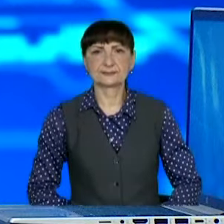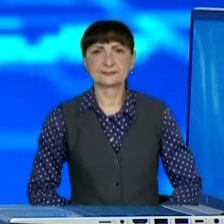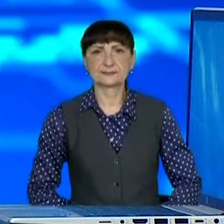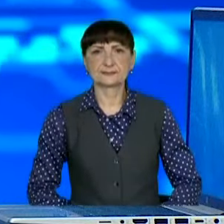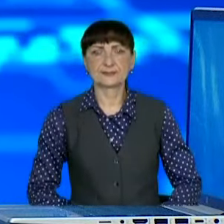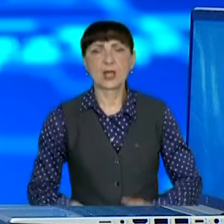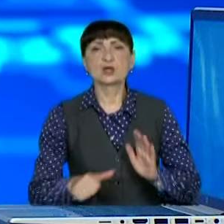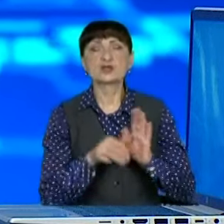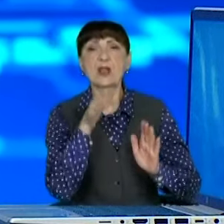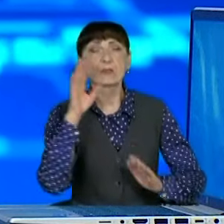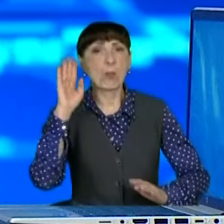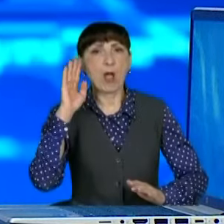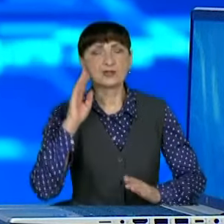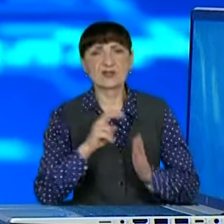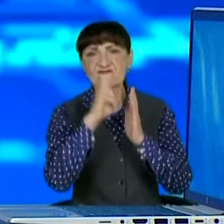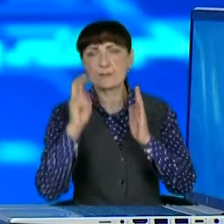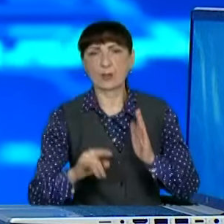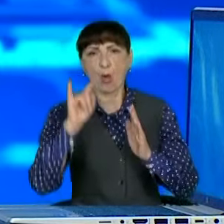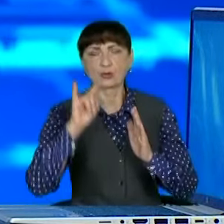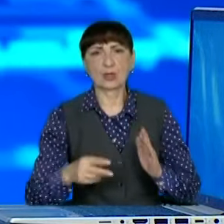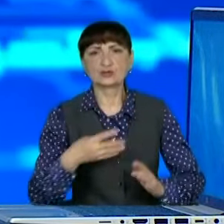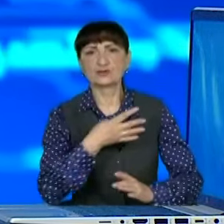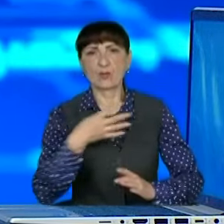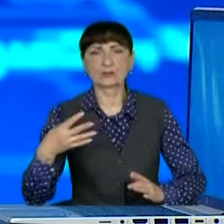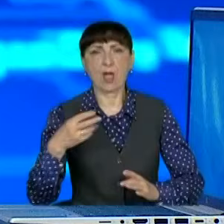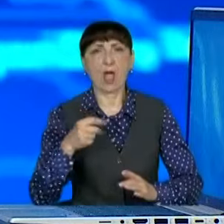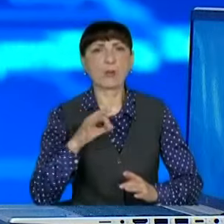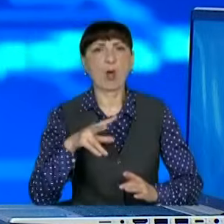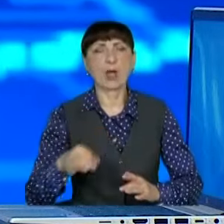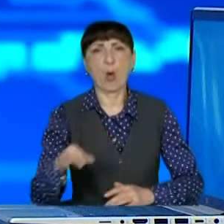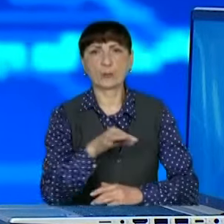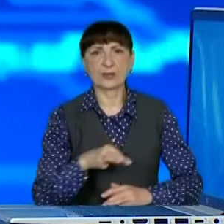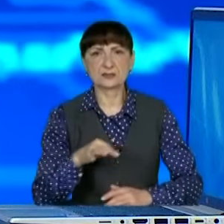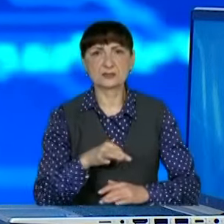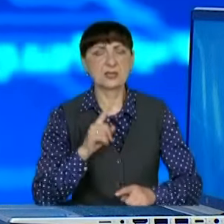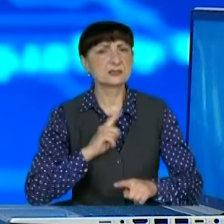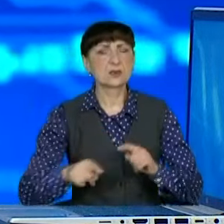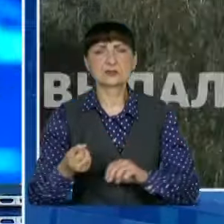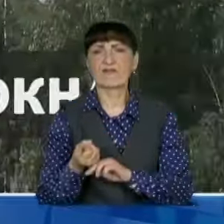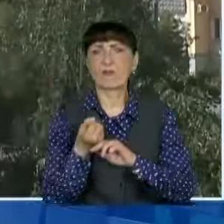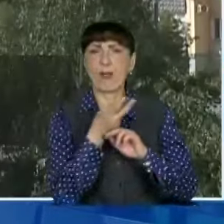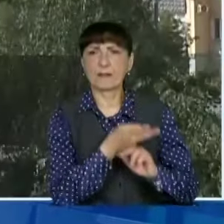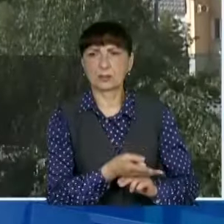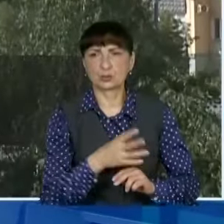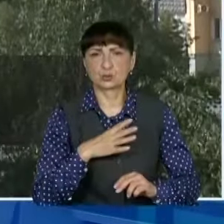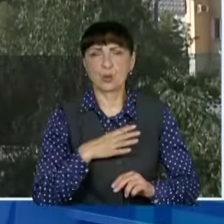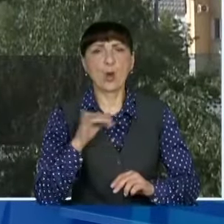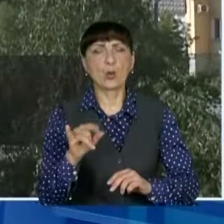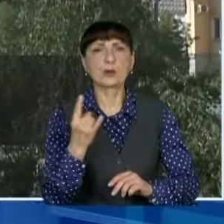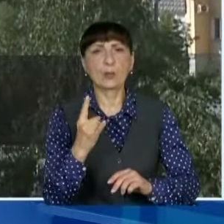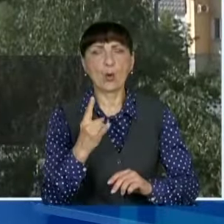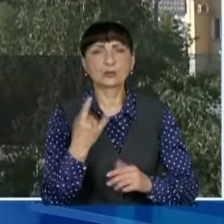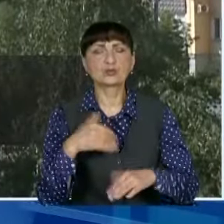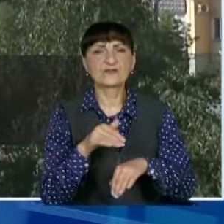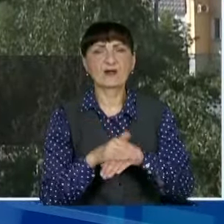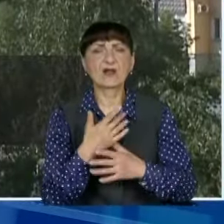Между тем, 6-летний мальчик выпал из окна 4-го этажа в Акмолинской области. Его в срочном порядке доставили в больницу. У ребенка